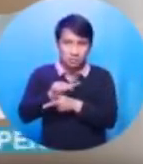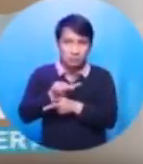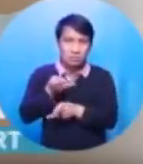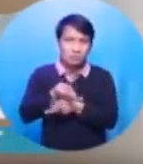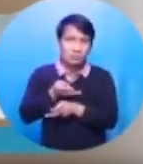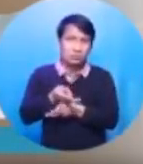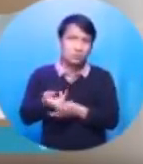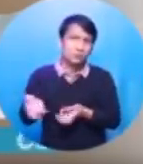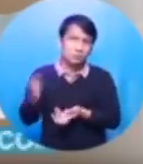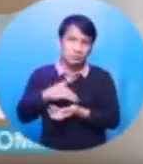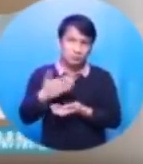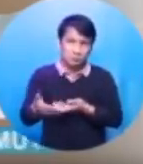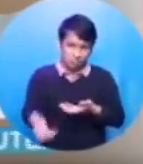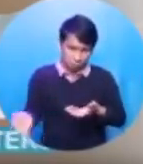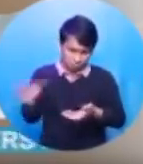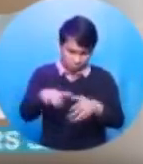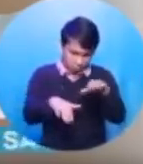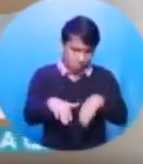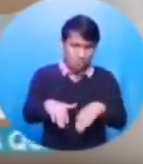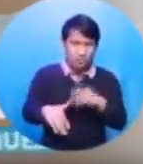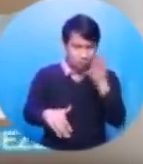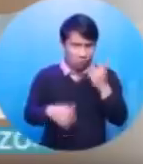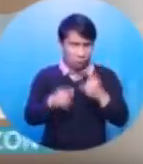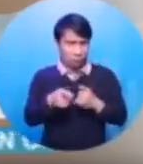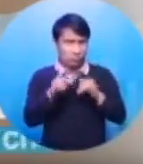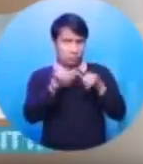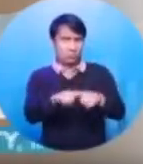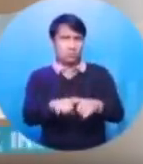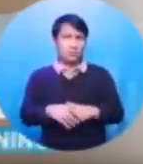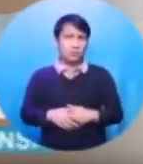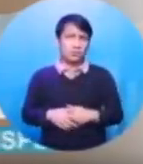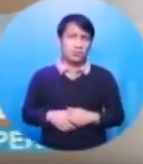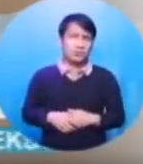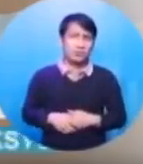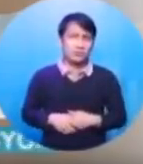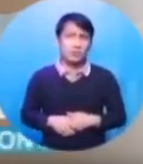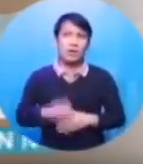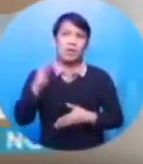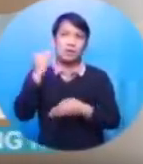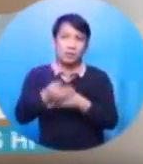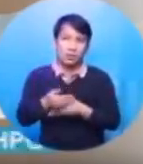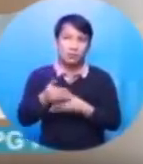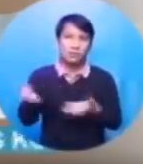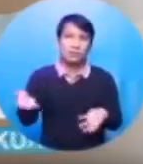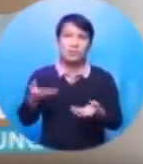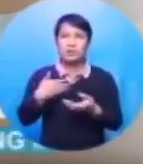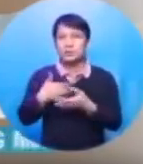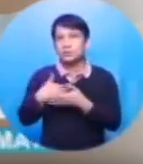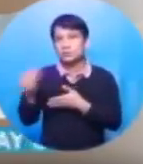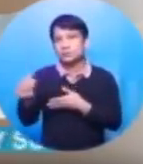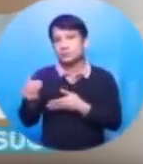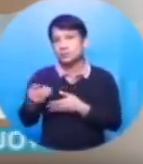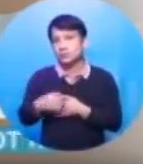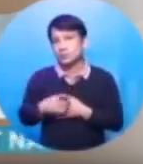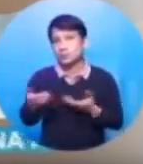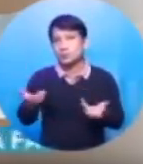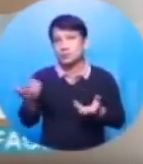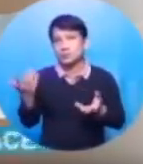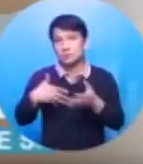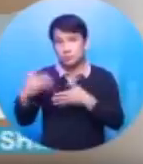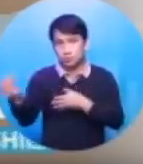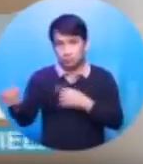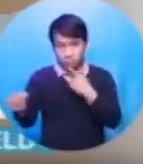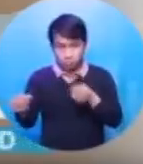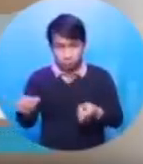matagal na ako, sir, naka-impake, sir. Oh, ba't nandiyan ka pa rin? Kasi nga, sir, lockdown, sir. Saka wala ko dito, sir, pamilya, sir. Wala